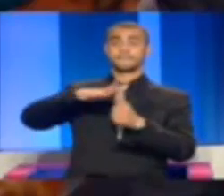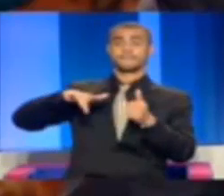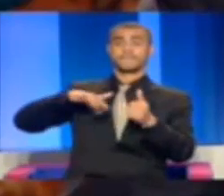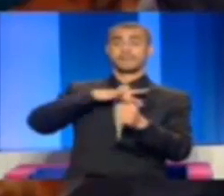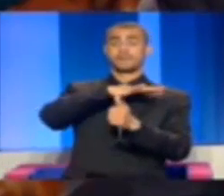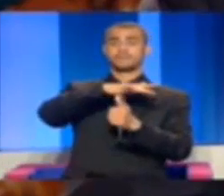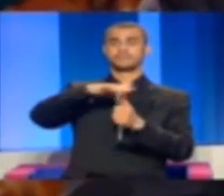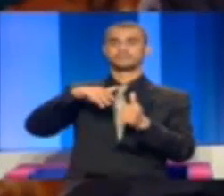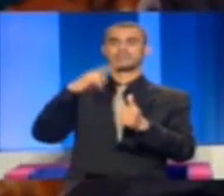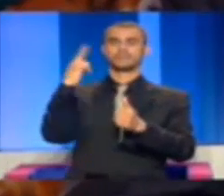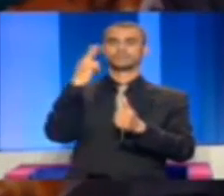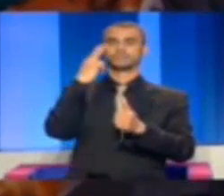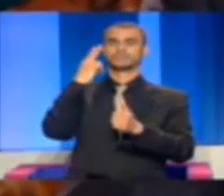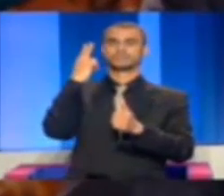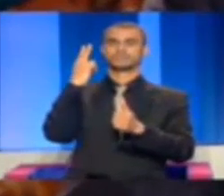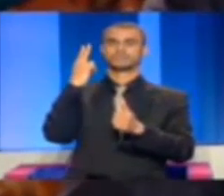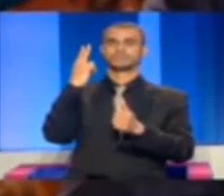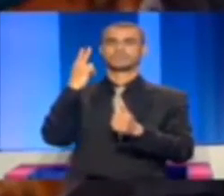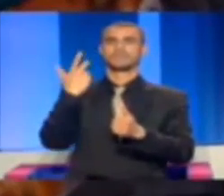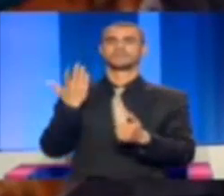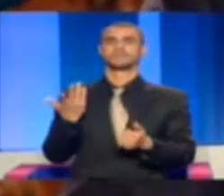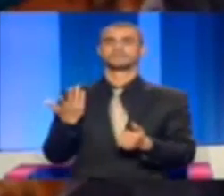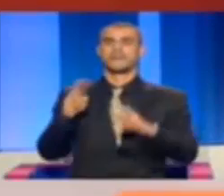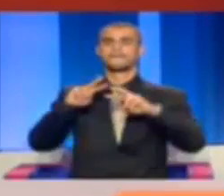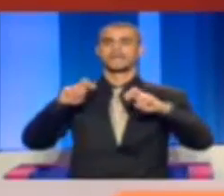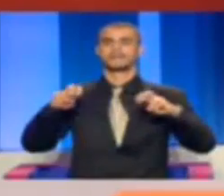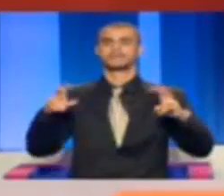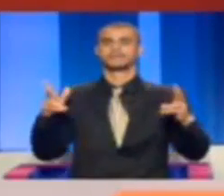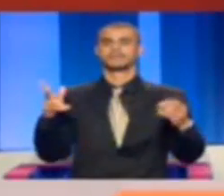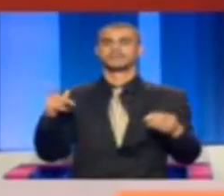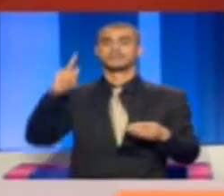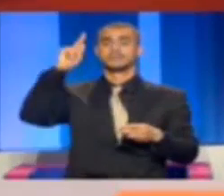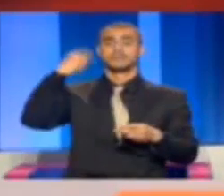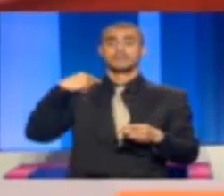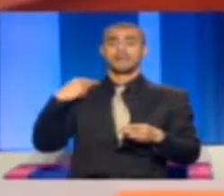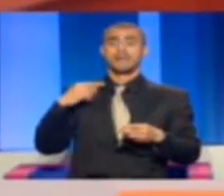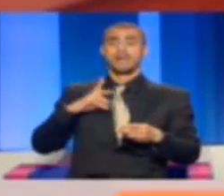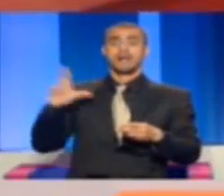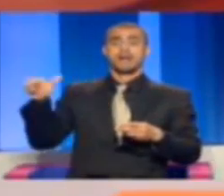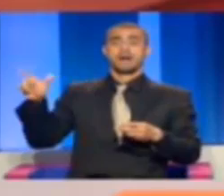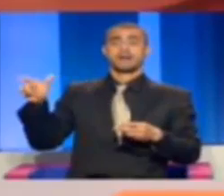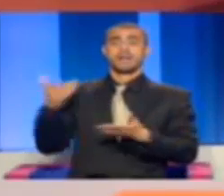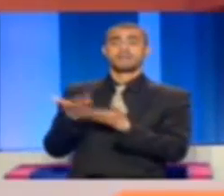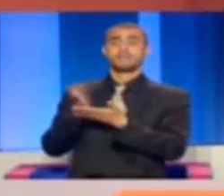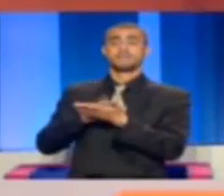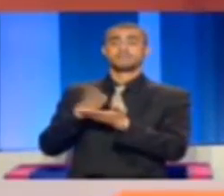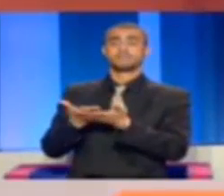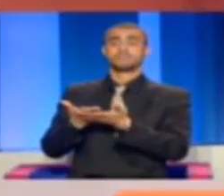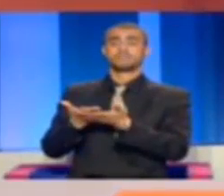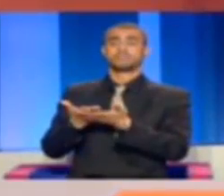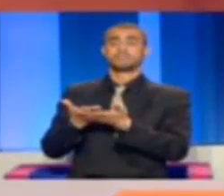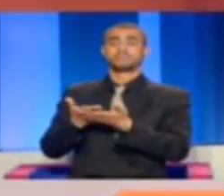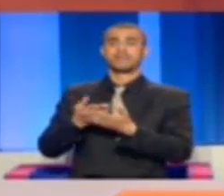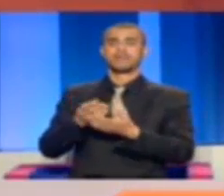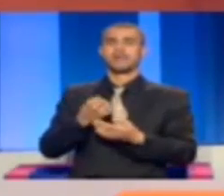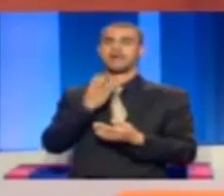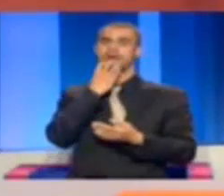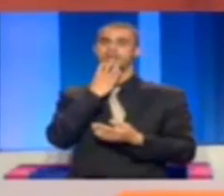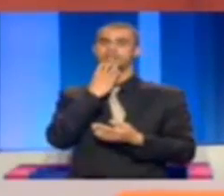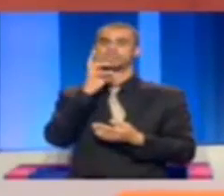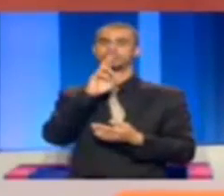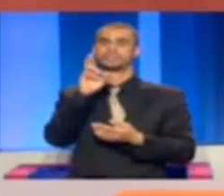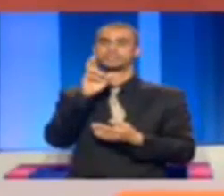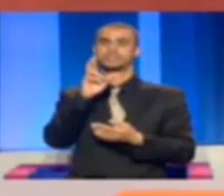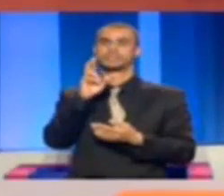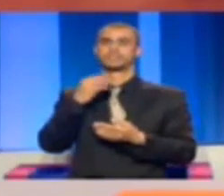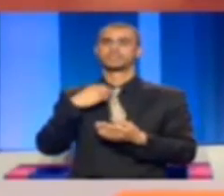الباحث في علم الاجتماع. مساء الخير. مساء الخير أستاذ إيمان. كما يرافقنا في الترجمة الفورية بلغة الإشارة ونرحب به كذلك السيد